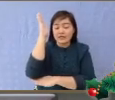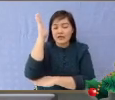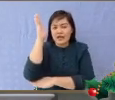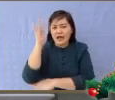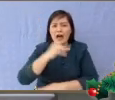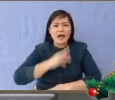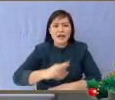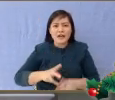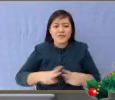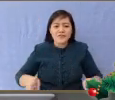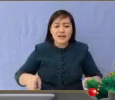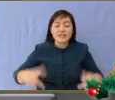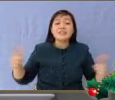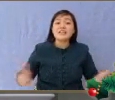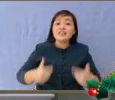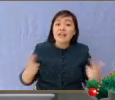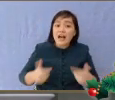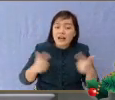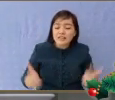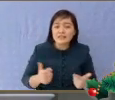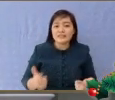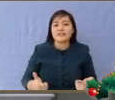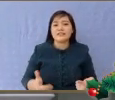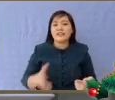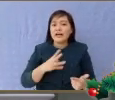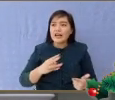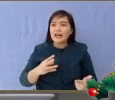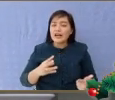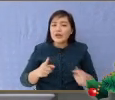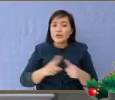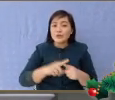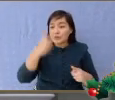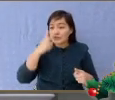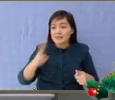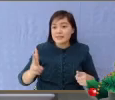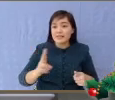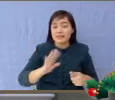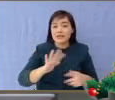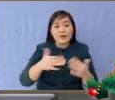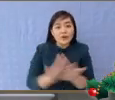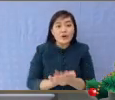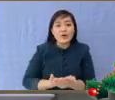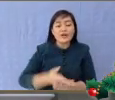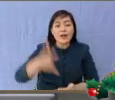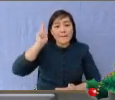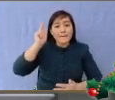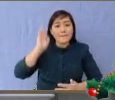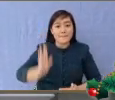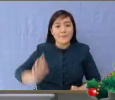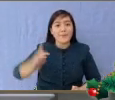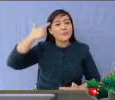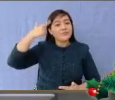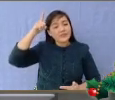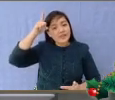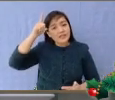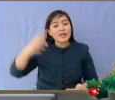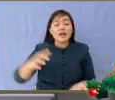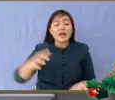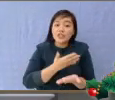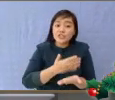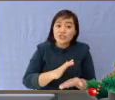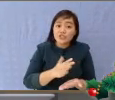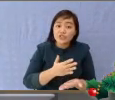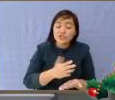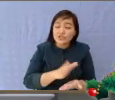pong pastor. At sa mga senior po niya sa atin, sa amin, no, kami nakausap kanina doon sa mess